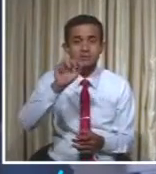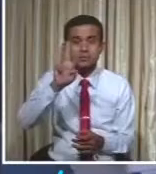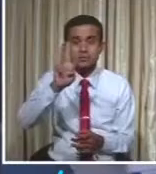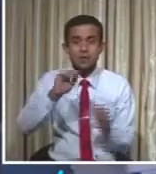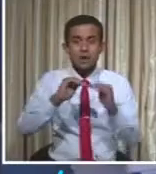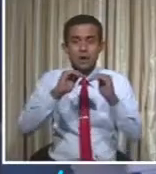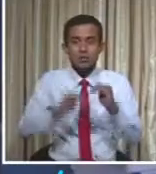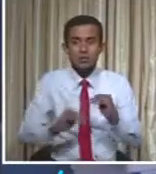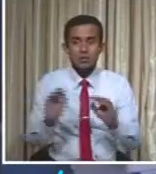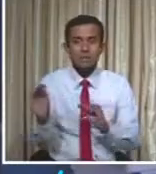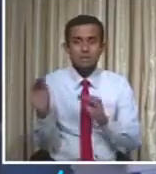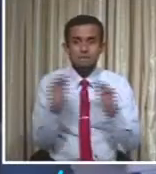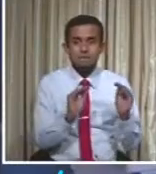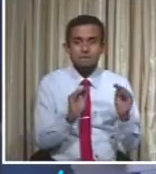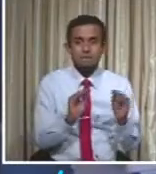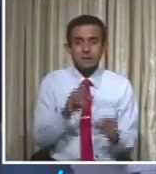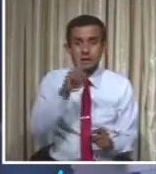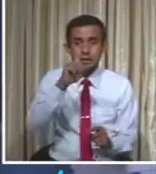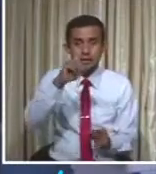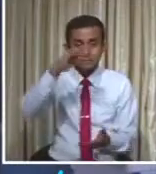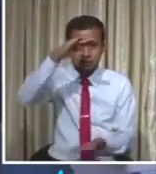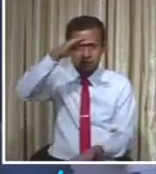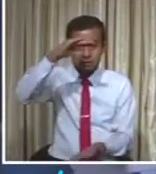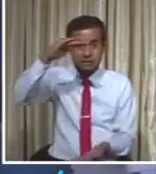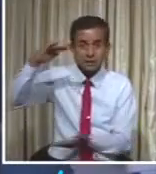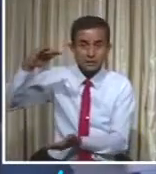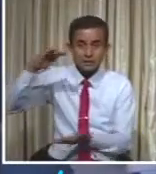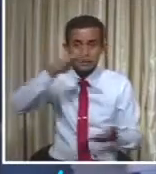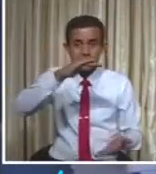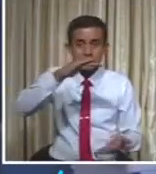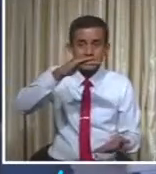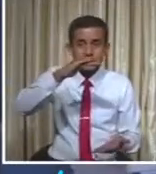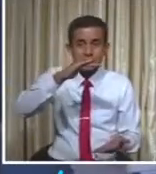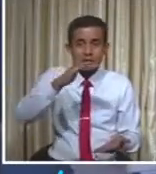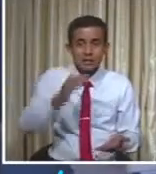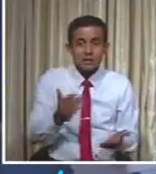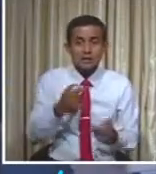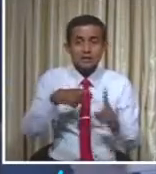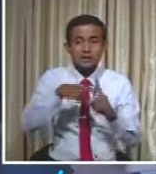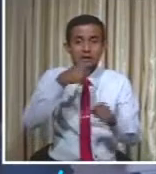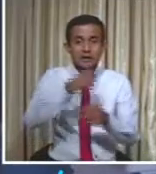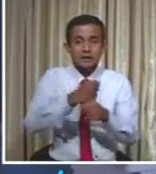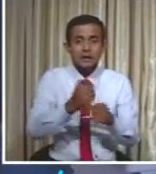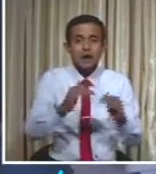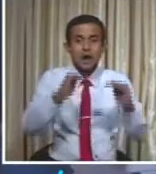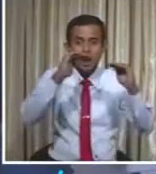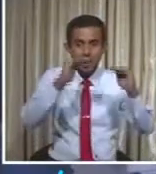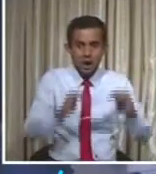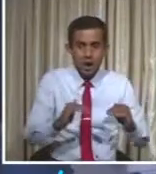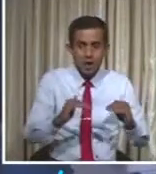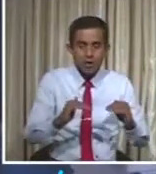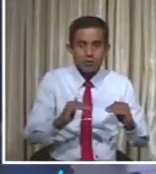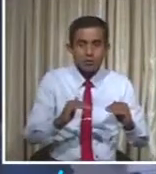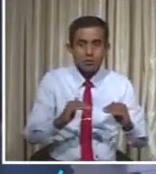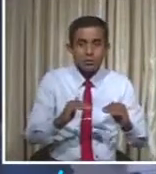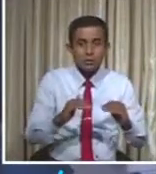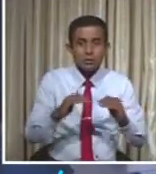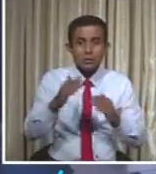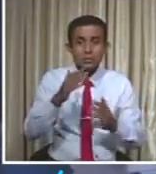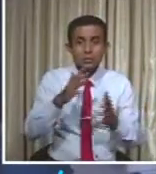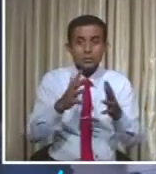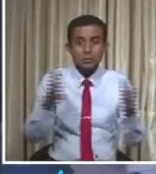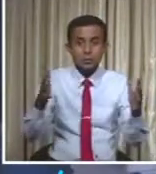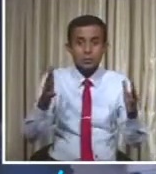පස්සේ එකම පරිමාව තියෙන සිලින්ඩරේ කිලෝග්‍රෑම් ප්‍රමාණය අඩු කරාම එතන තියෙන ස්පේස් එක වැඩි වෙනවා